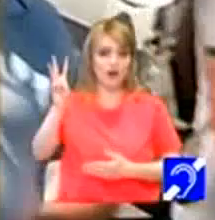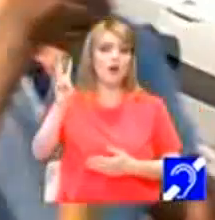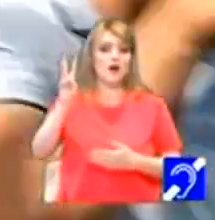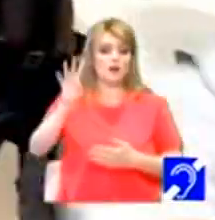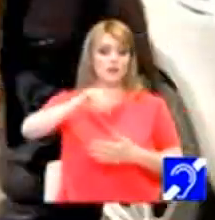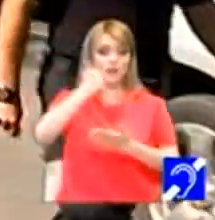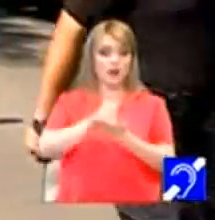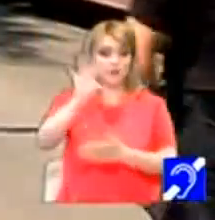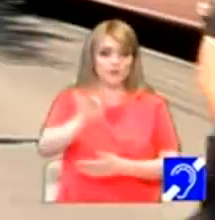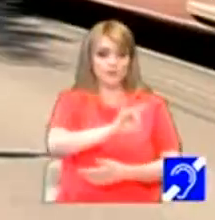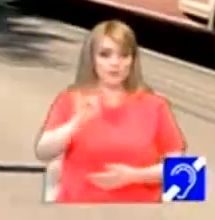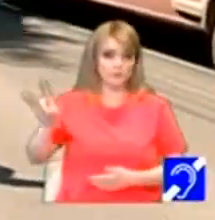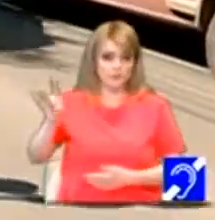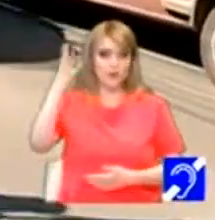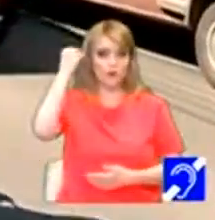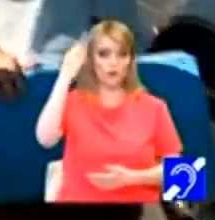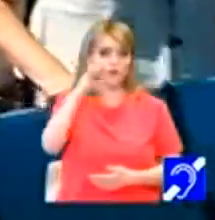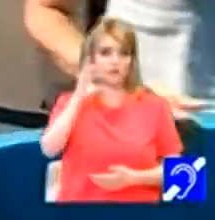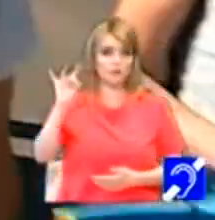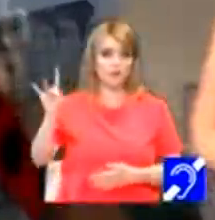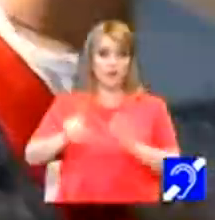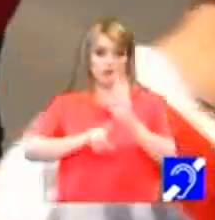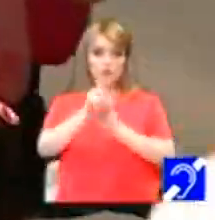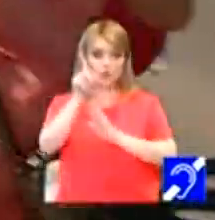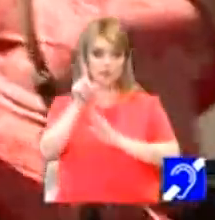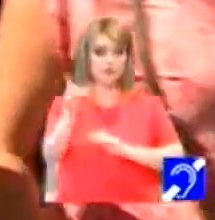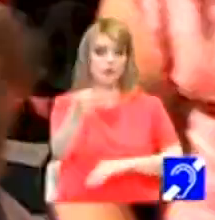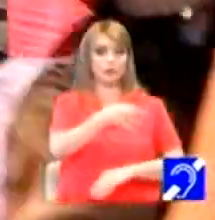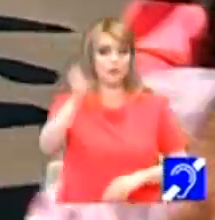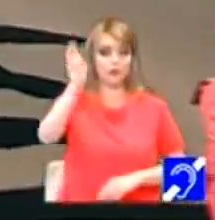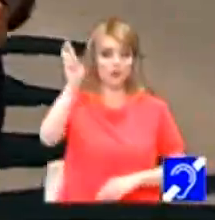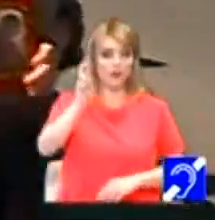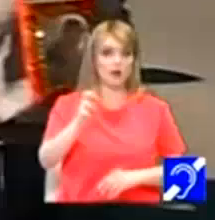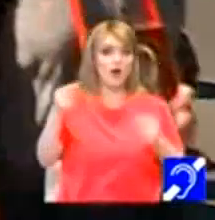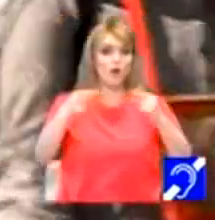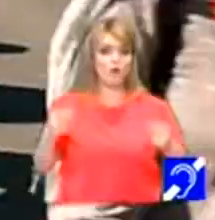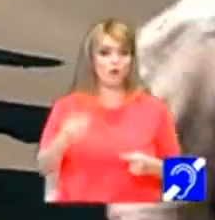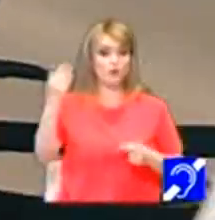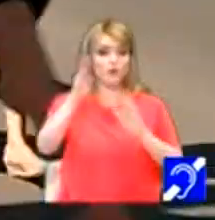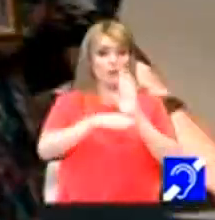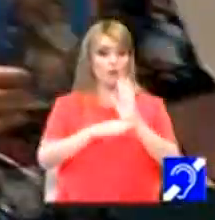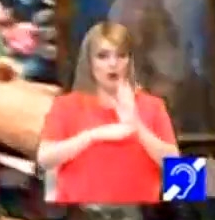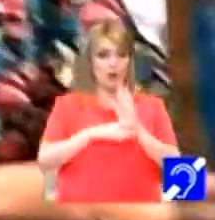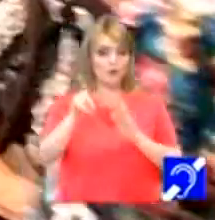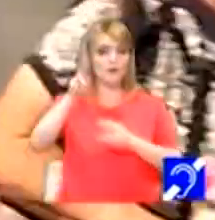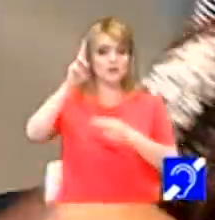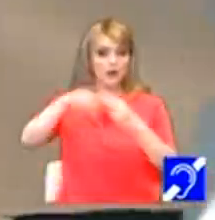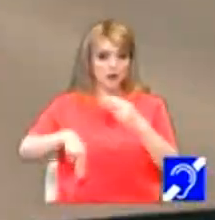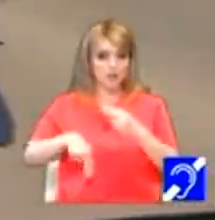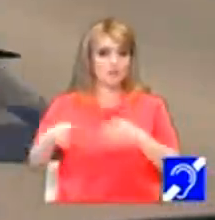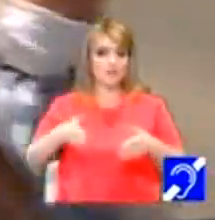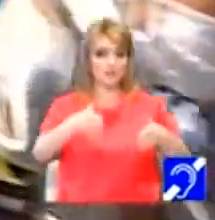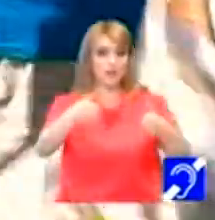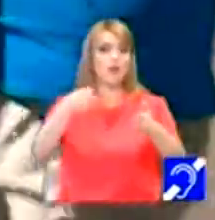pornit în pelerinaj de la Biserica din Lemn din sectorul Botanica. Conform programului evenimentului religios, se va încheia la Catedrala